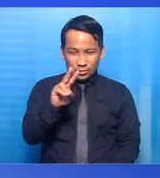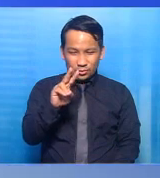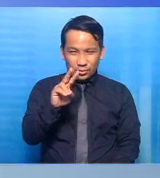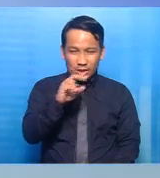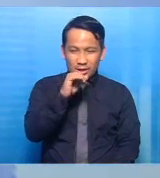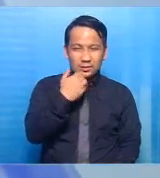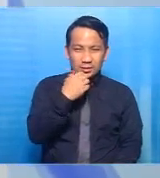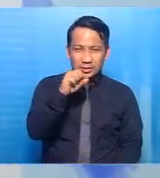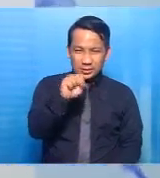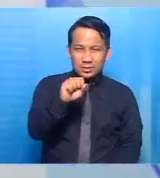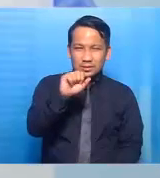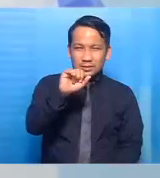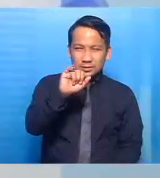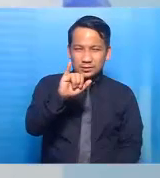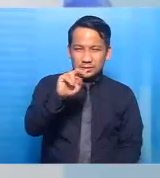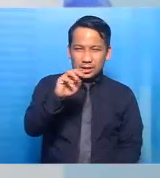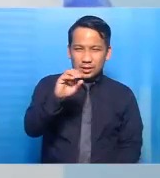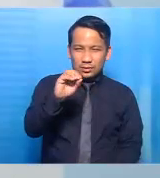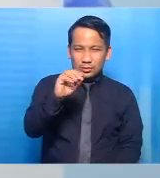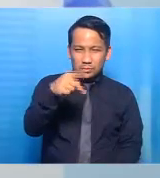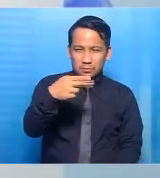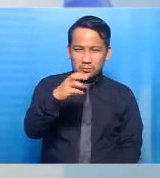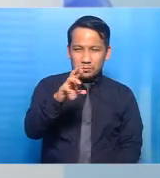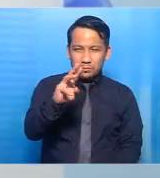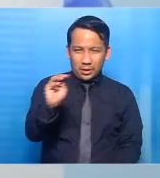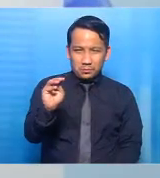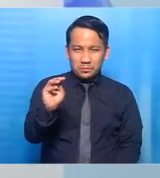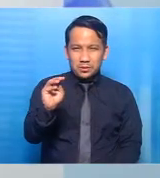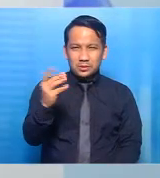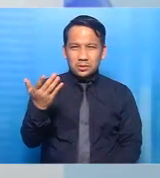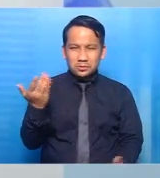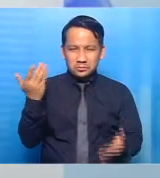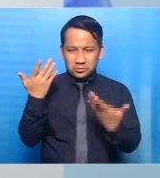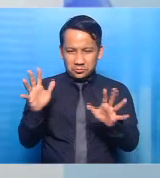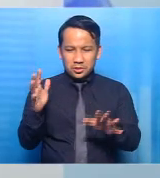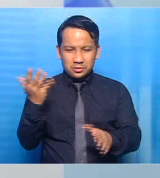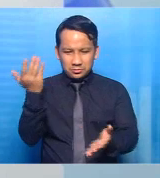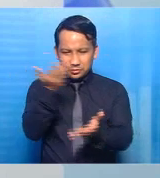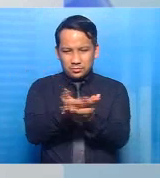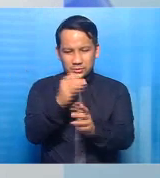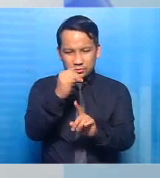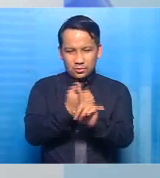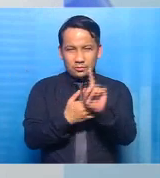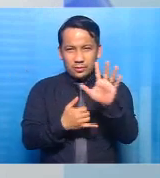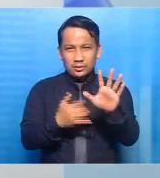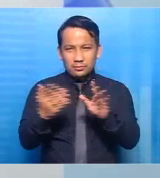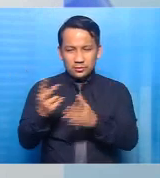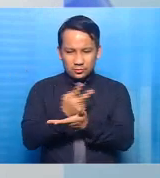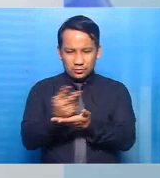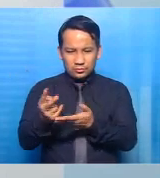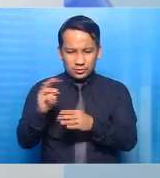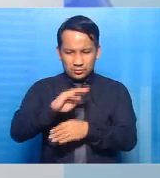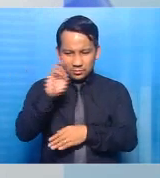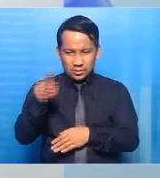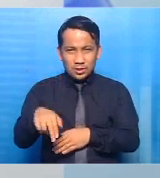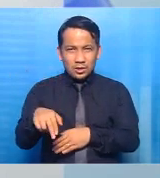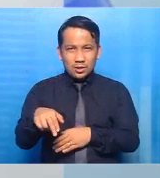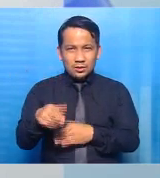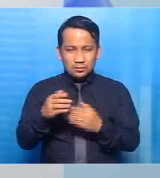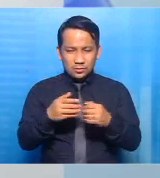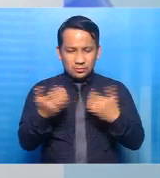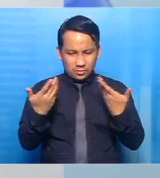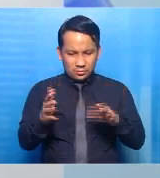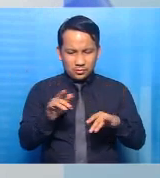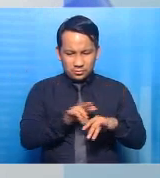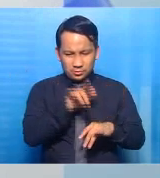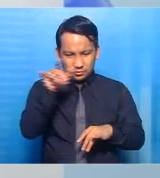dose. January 5 naman nang umuwi na siya ng Pilipinas kung saan na-quarantine siya ng higit 2 linggo sa Maynila bago tuluyang